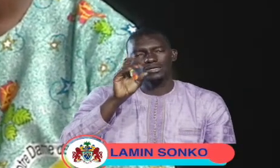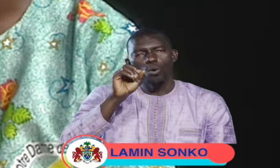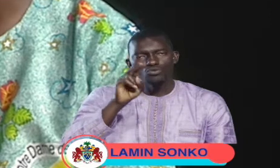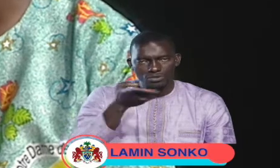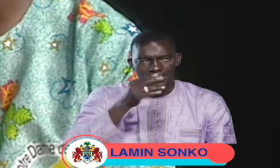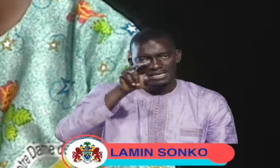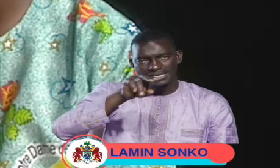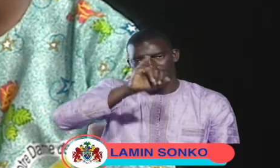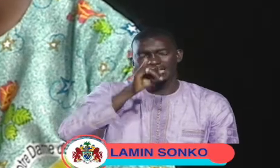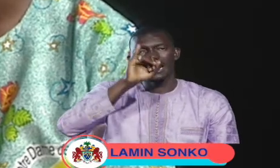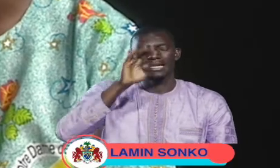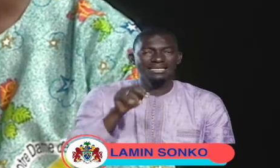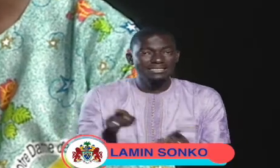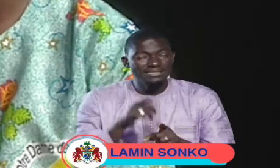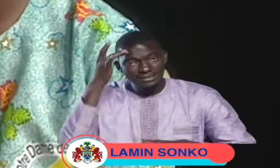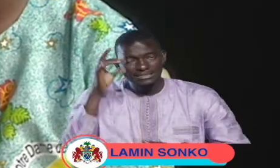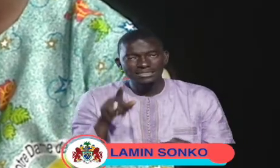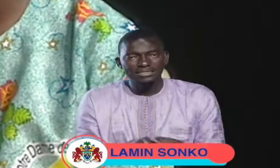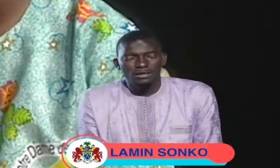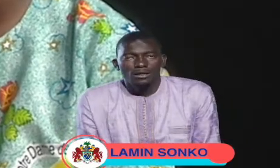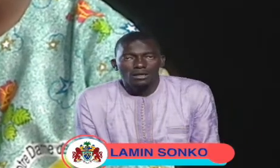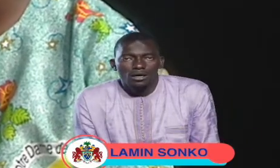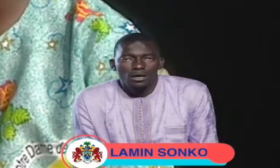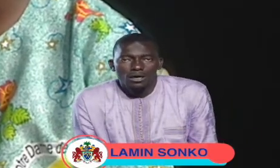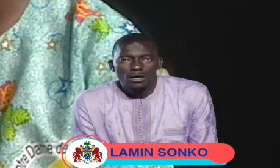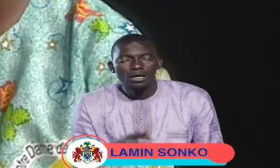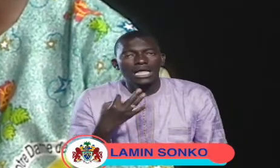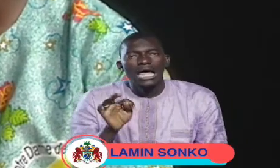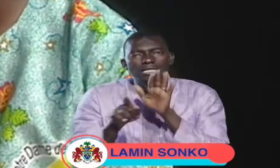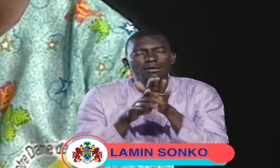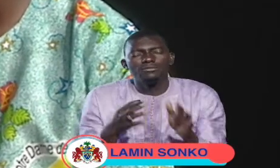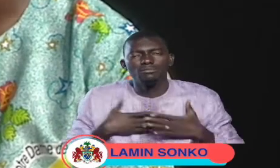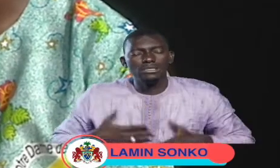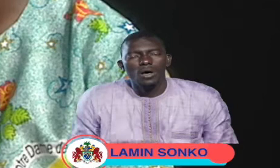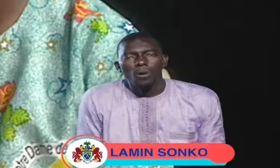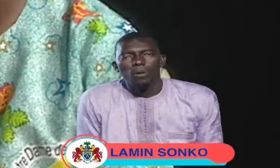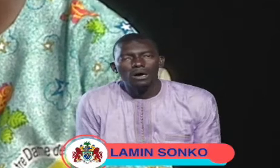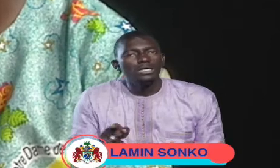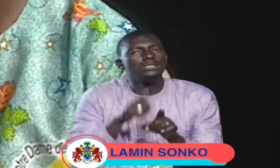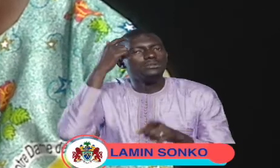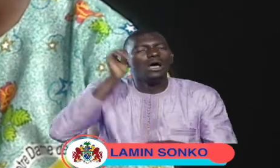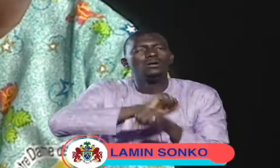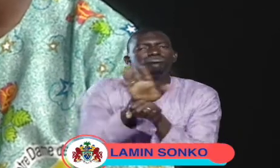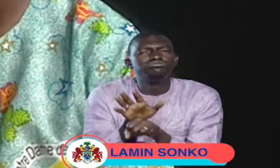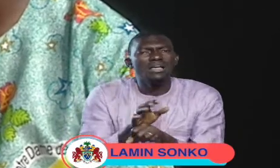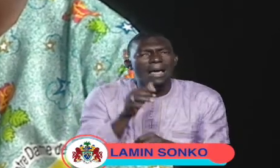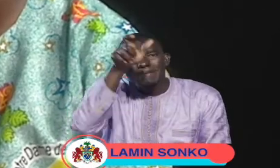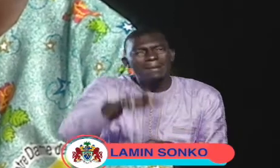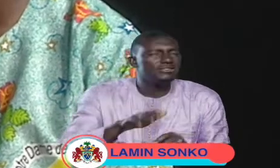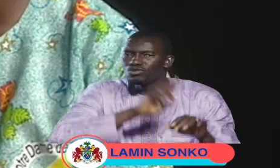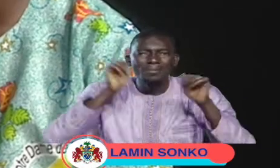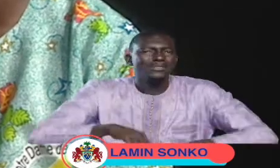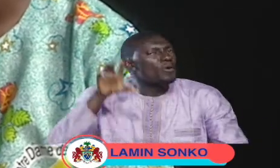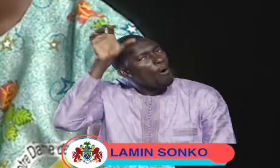ko ani limonale kamulo mun salfe ni ko mole ko covid 19 amarita alon no la monen covid